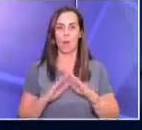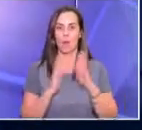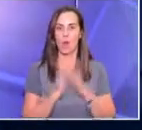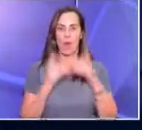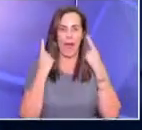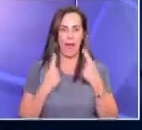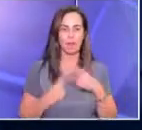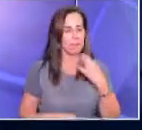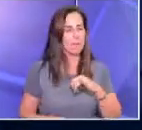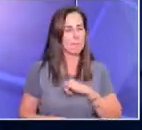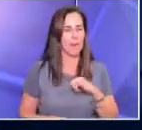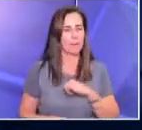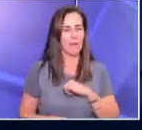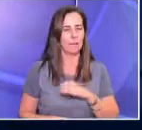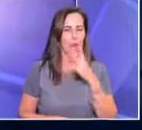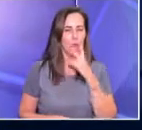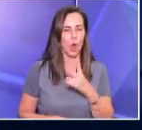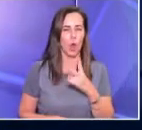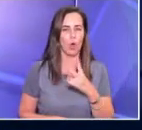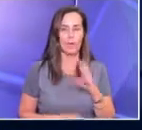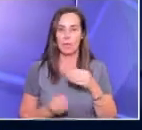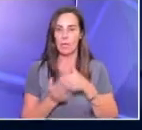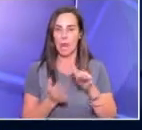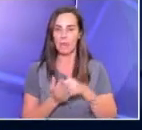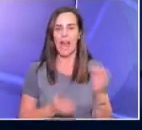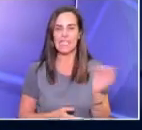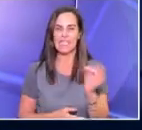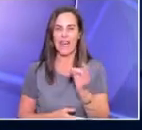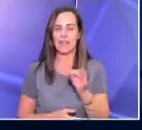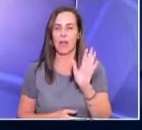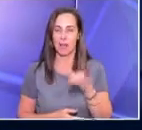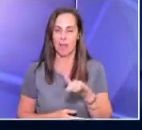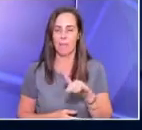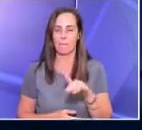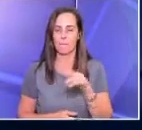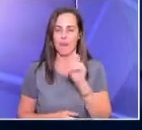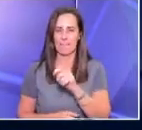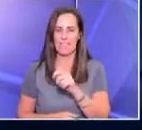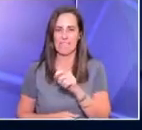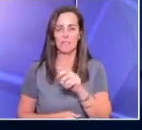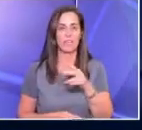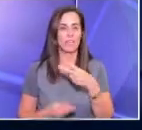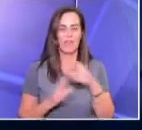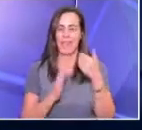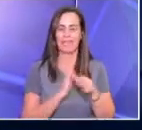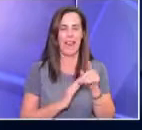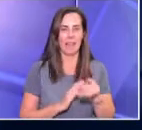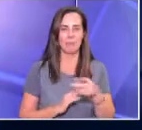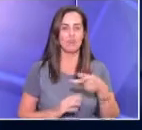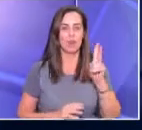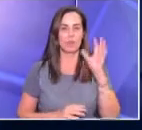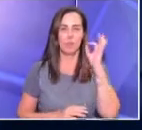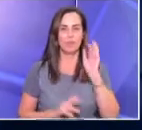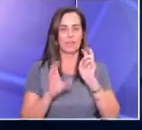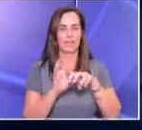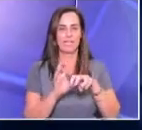של חרדים יהיה מעניין לראות אם תימשך ההסתה גם ברמה הארצית. שלוש, אי אפשר להתעלם מזה שיותר נשים